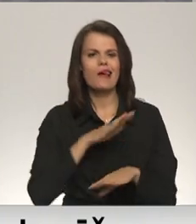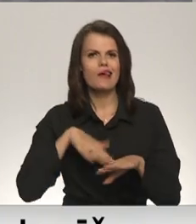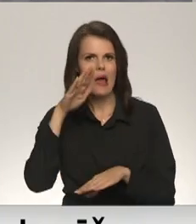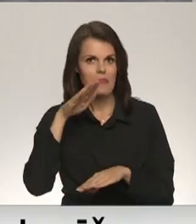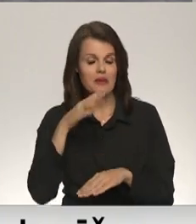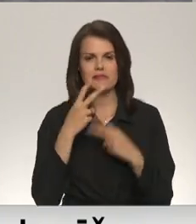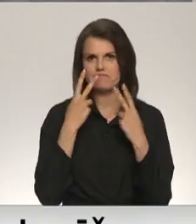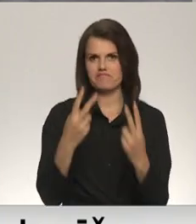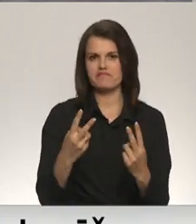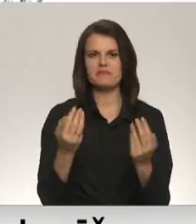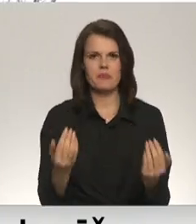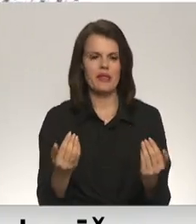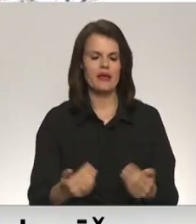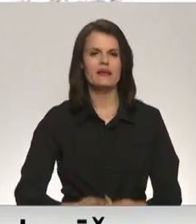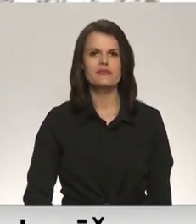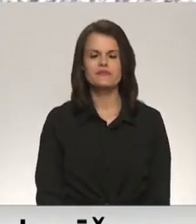Dāvids Frēdenfelds.